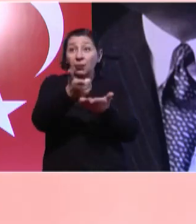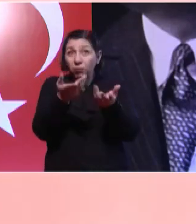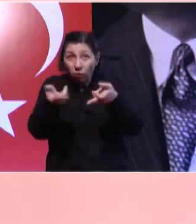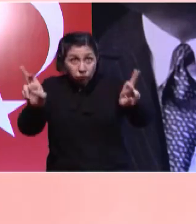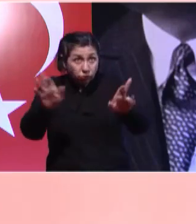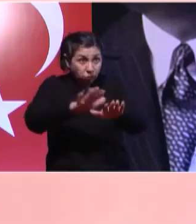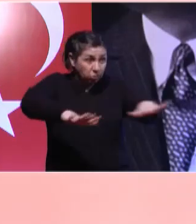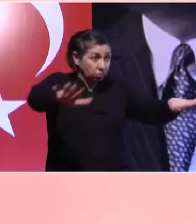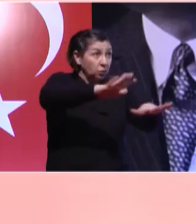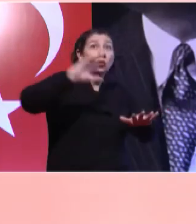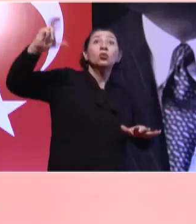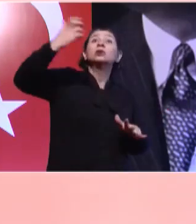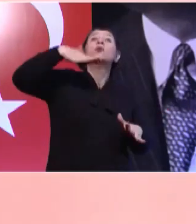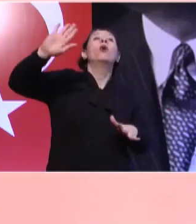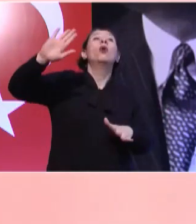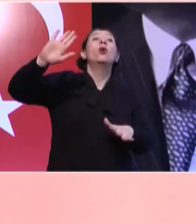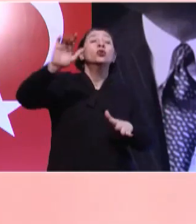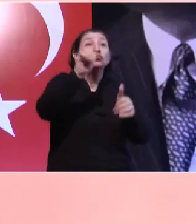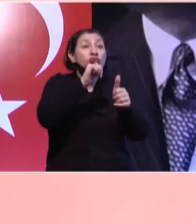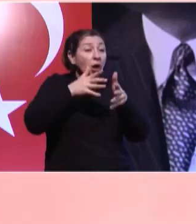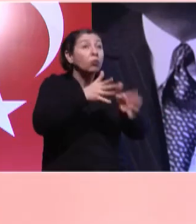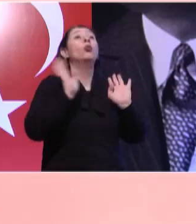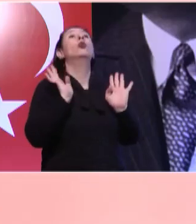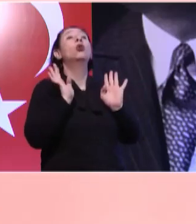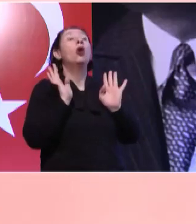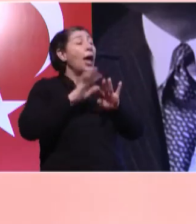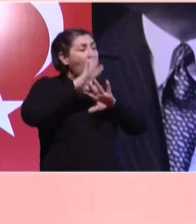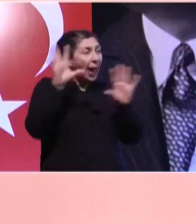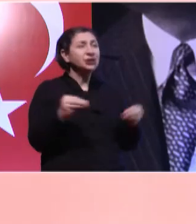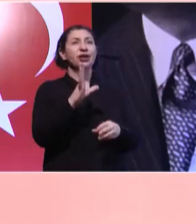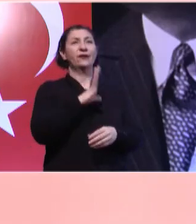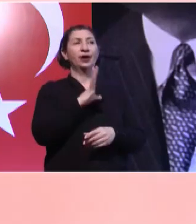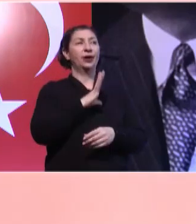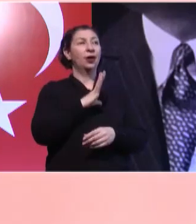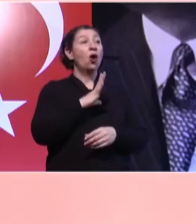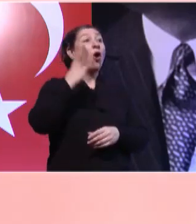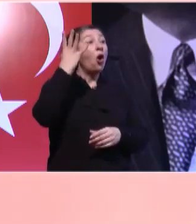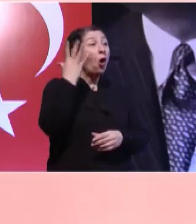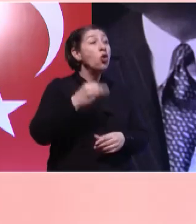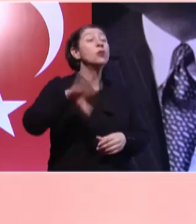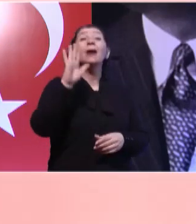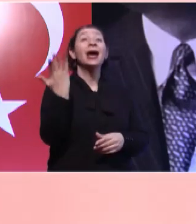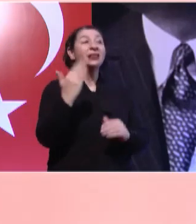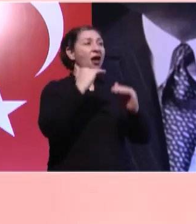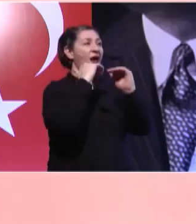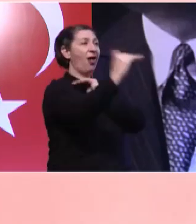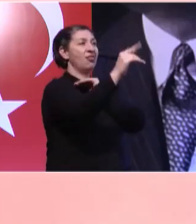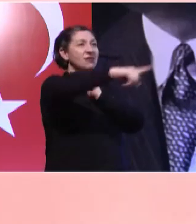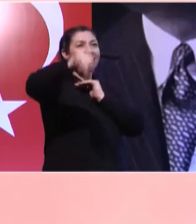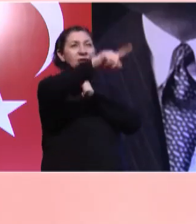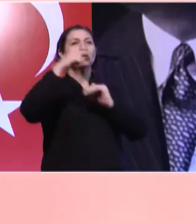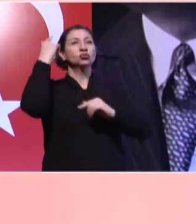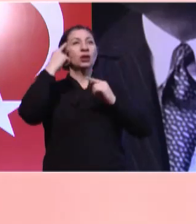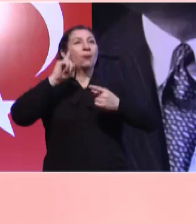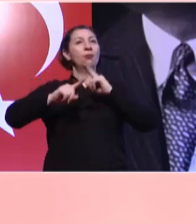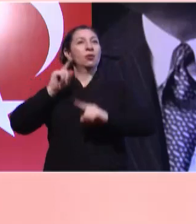yok? Güneşimiz mi yok? Sularımız mı yok? Her şey var. Olmayan halkı düşünen siyasi